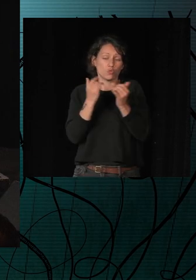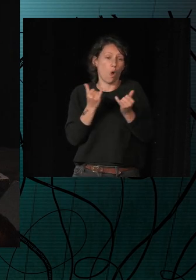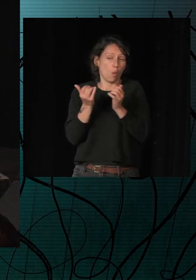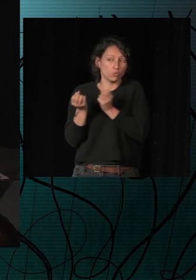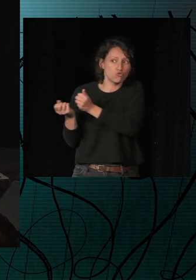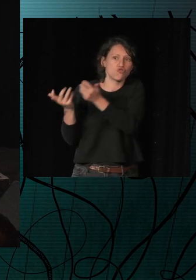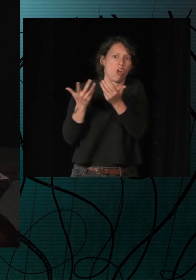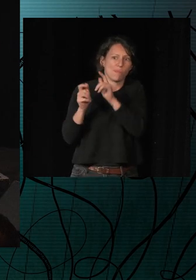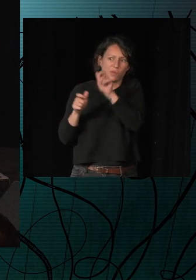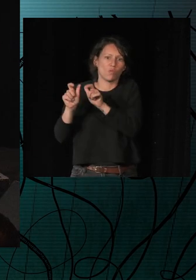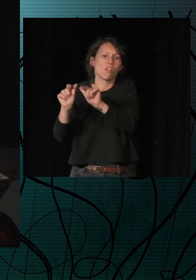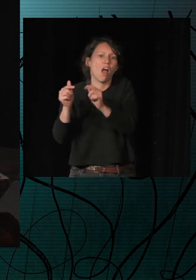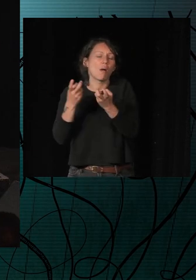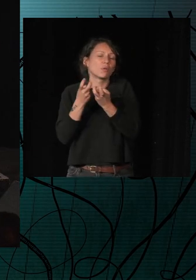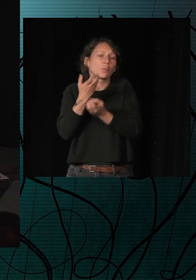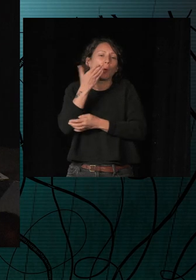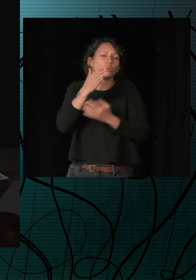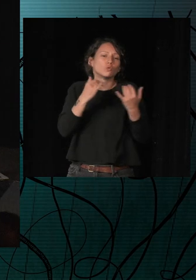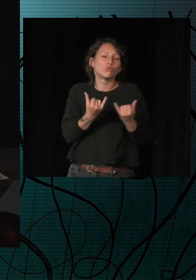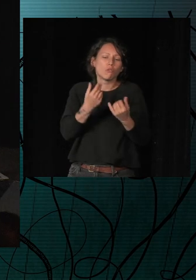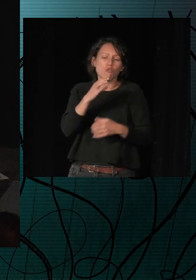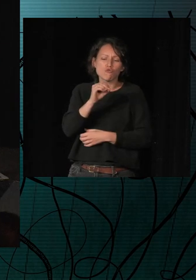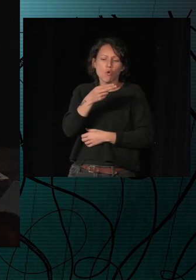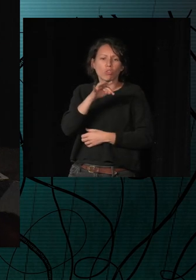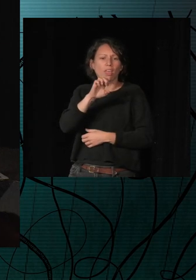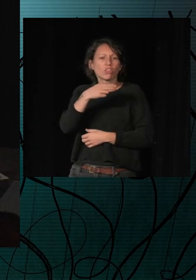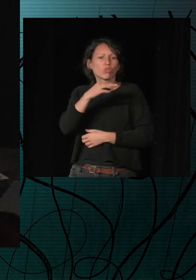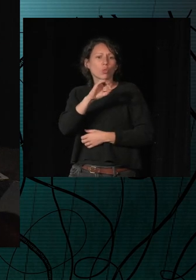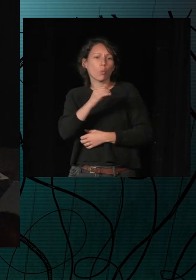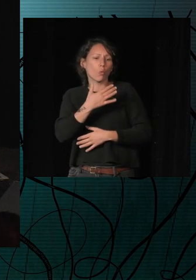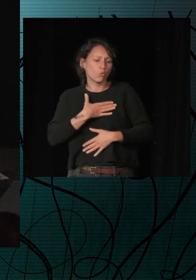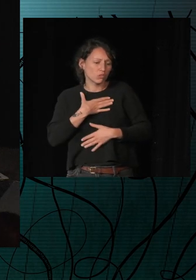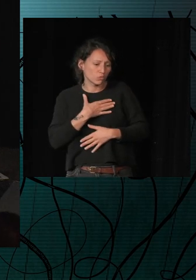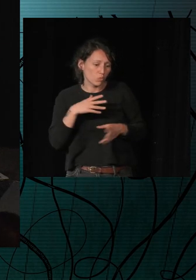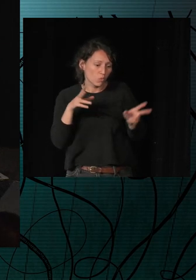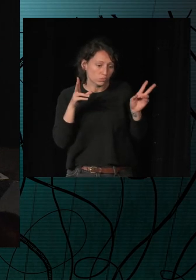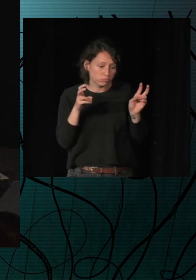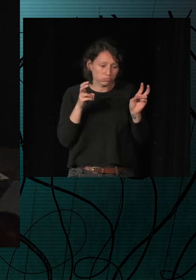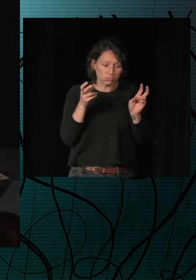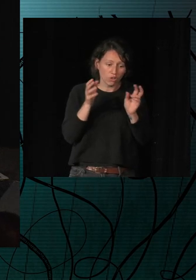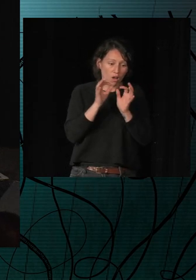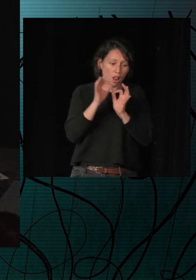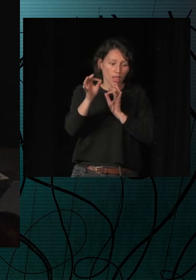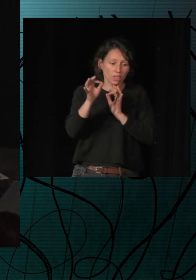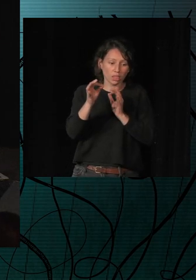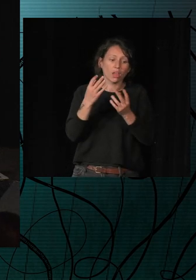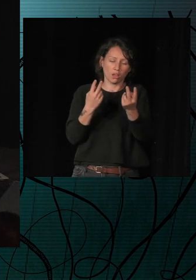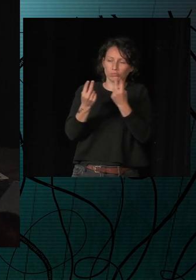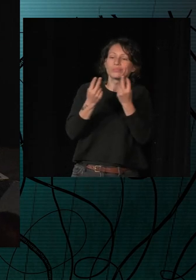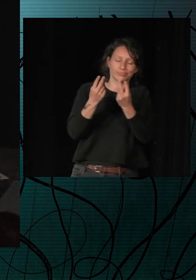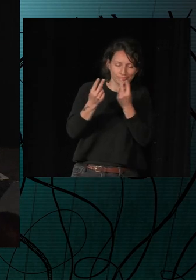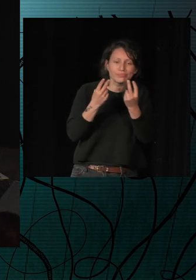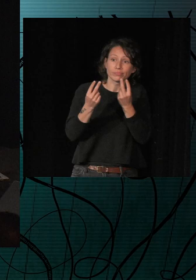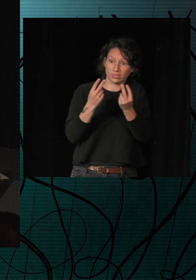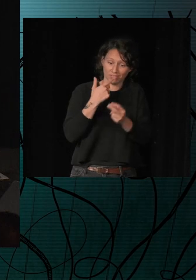dans des jeux comme content warning où donc l'idée c'est de faire le buzz sur spooktube donc en fait l'idée c'est de se filmer en train d'expérimenter des